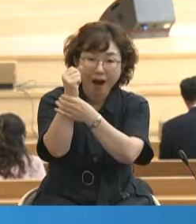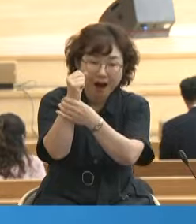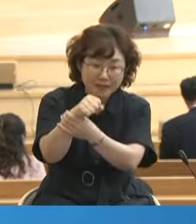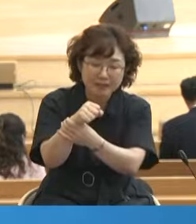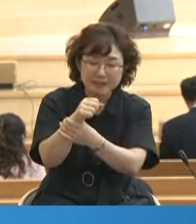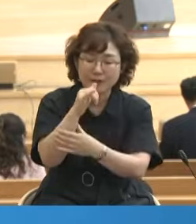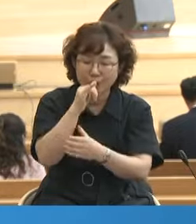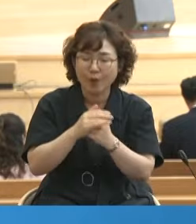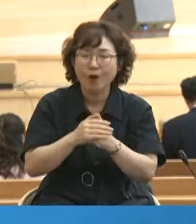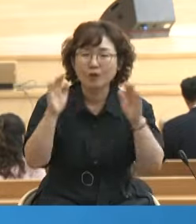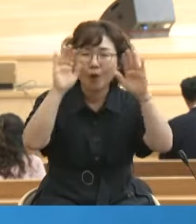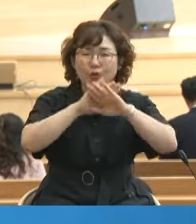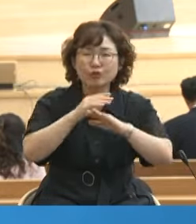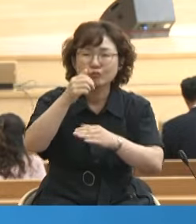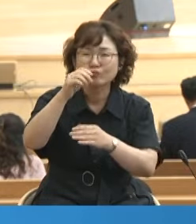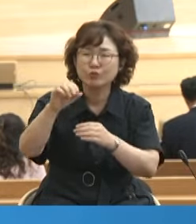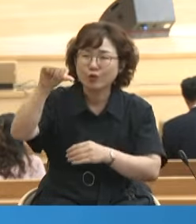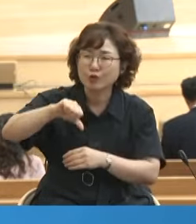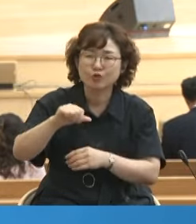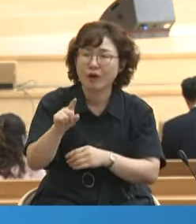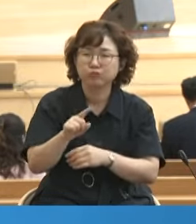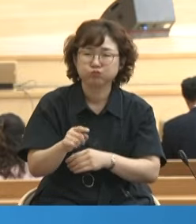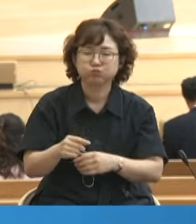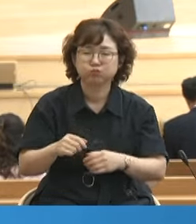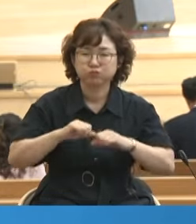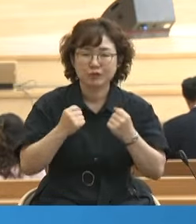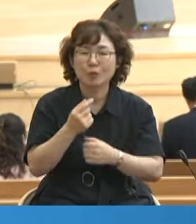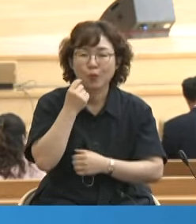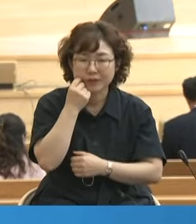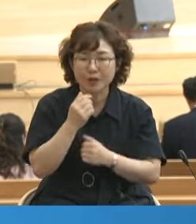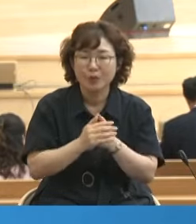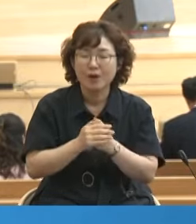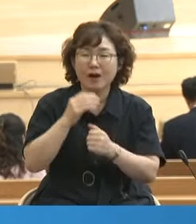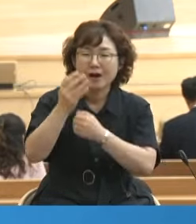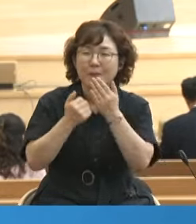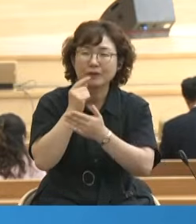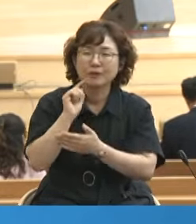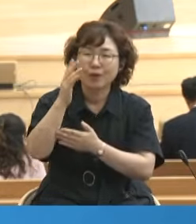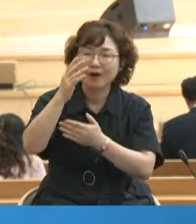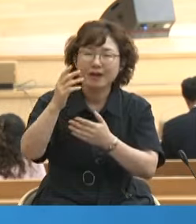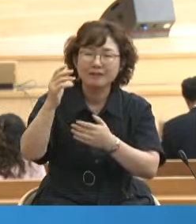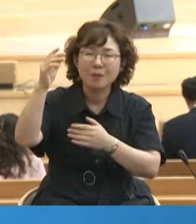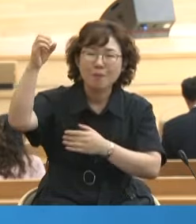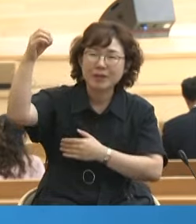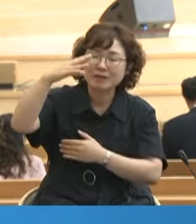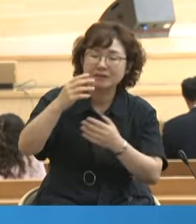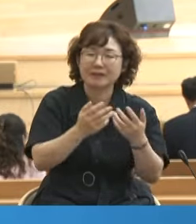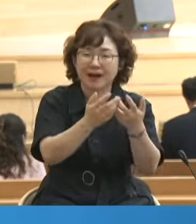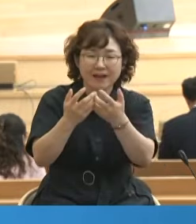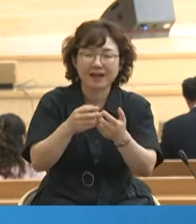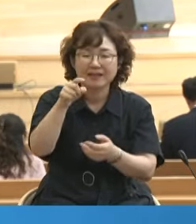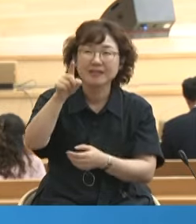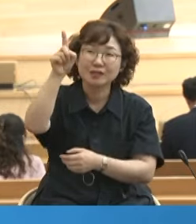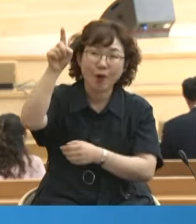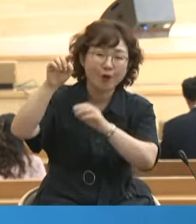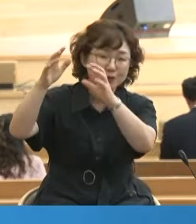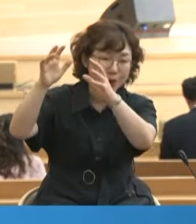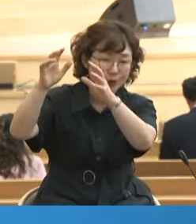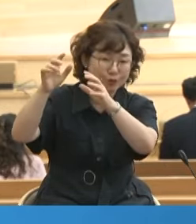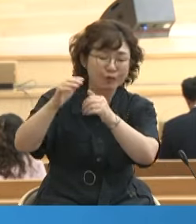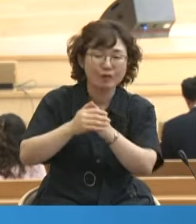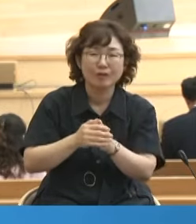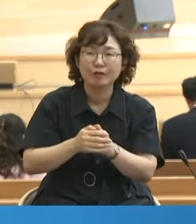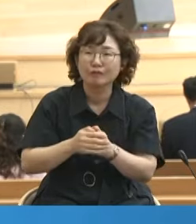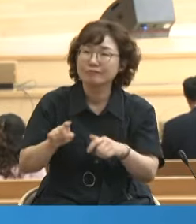맺히고 어둠과 저주가 발붙일 수 없고 하나님의 영광의 광채로 가득한 이 천국